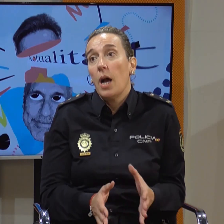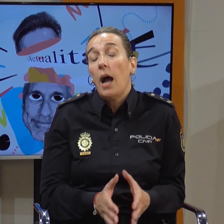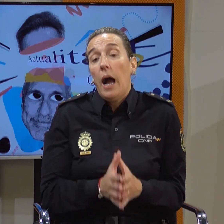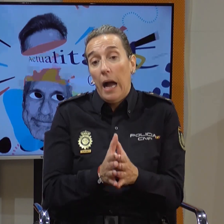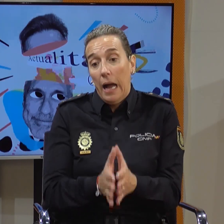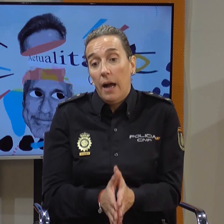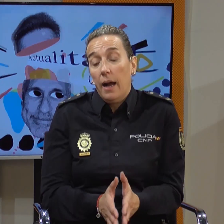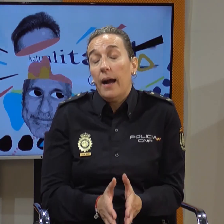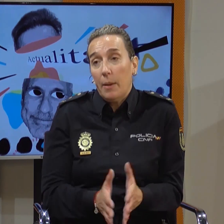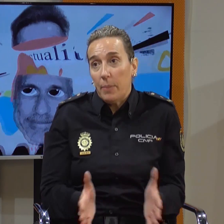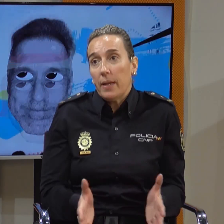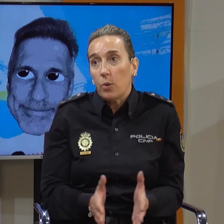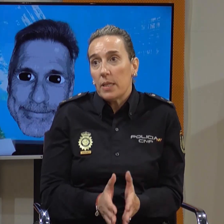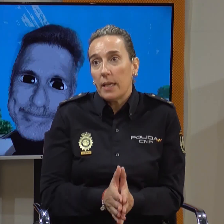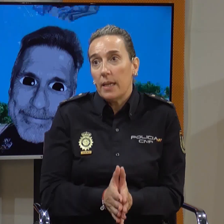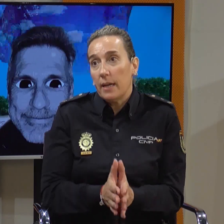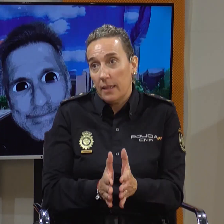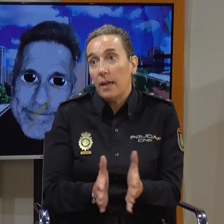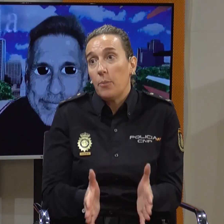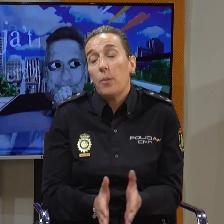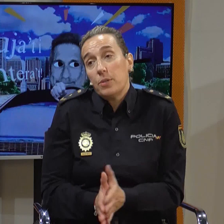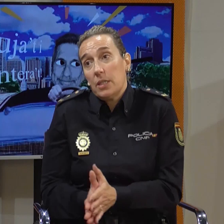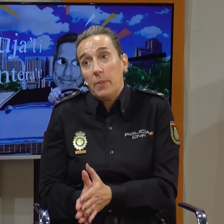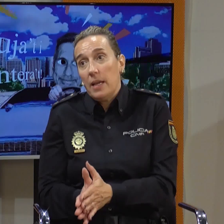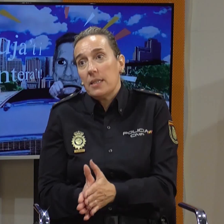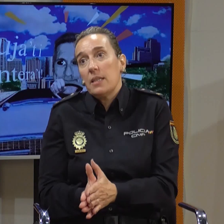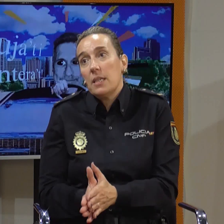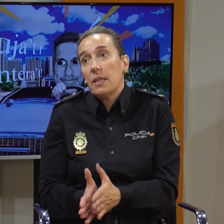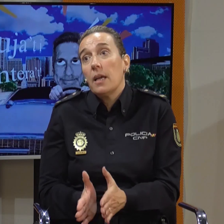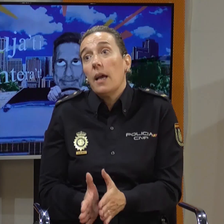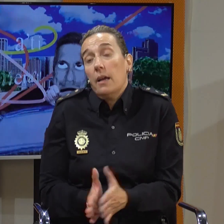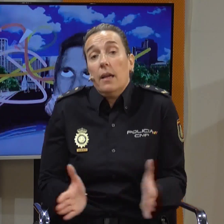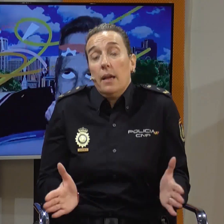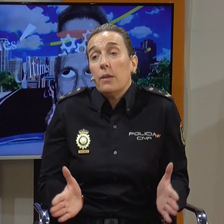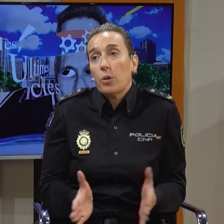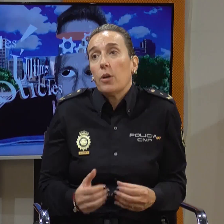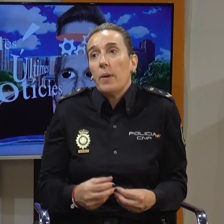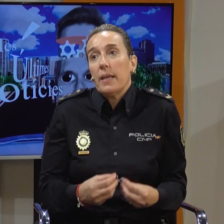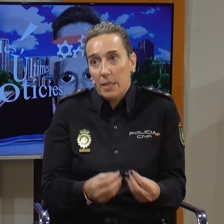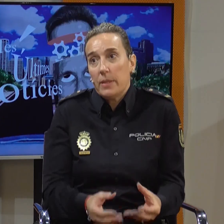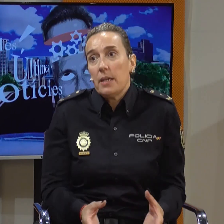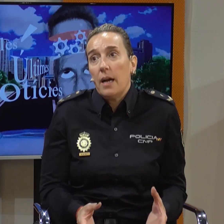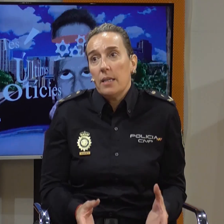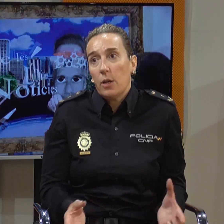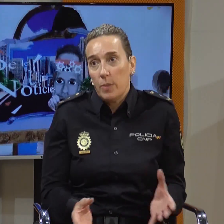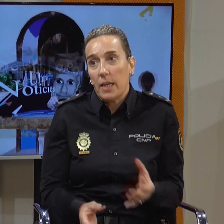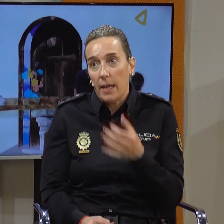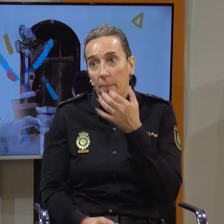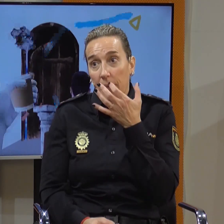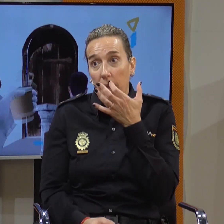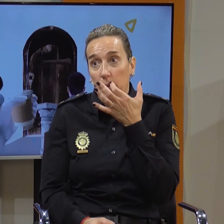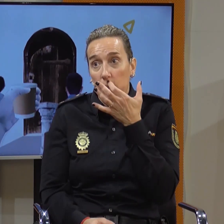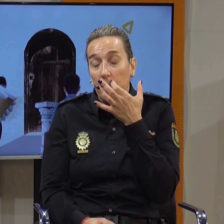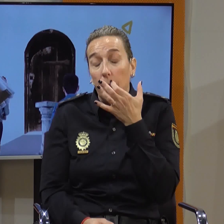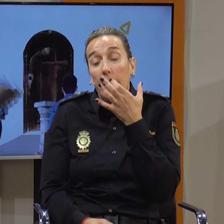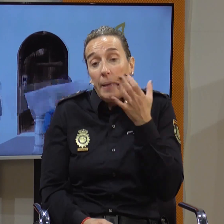acostar-nos a la primera comissaria que tinguem prop, si estem en l'estranger, jo recomano que se vagi a aquesta comissaria